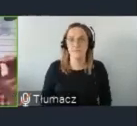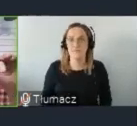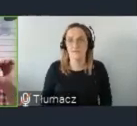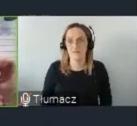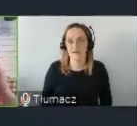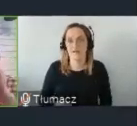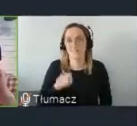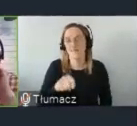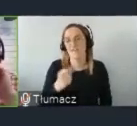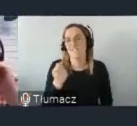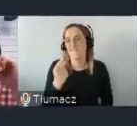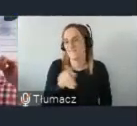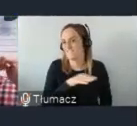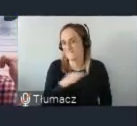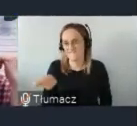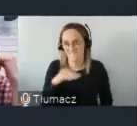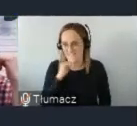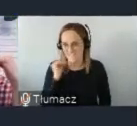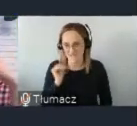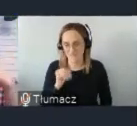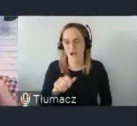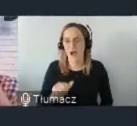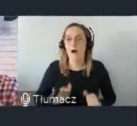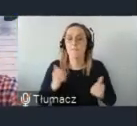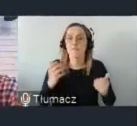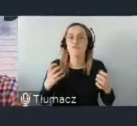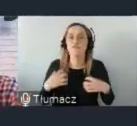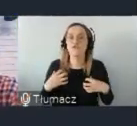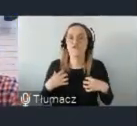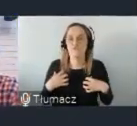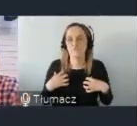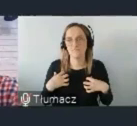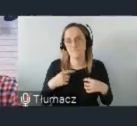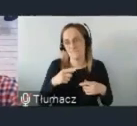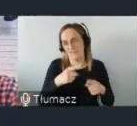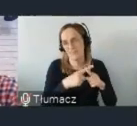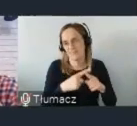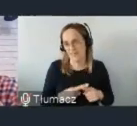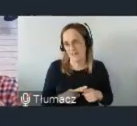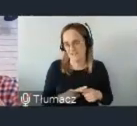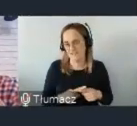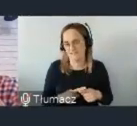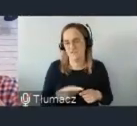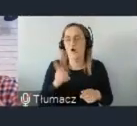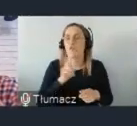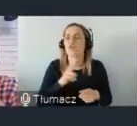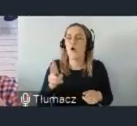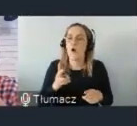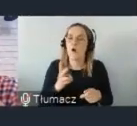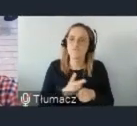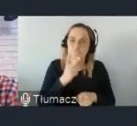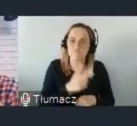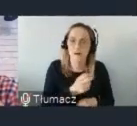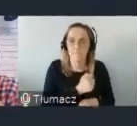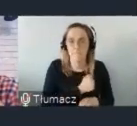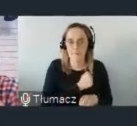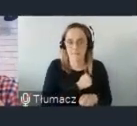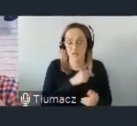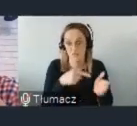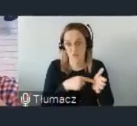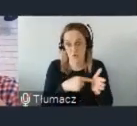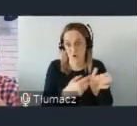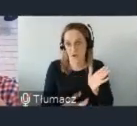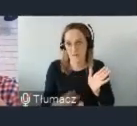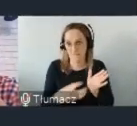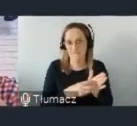tę chwilę tyle wam wystarczy do tego, żeby ożywić. To wystarczy publikować do testów i każdy, kto wejdzie do waszej biblioteki, używając tej